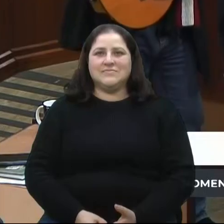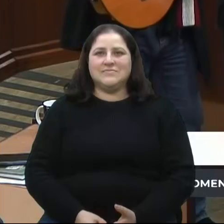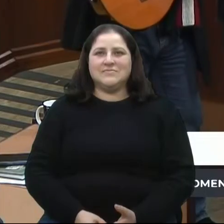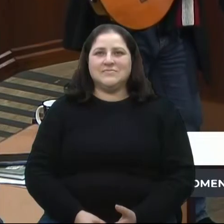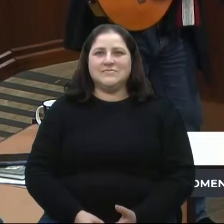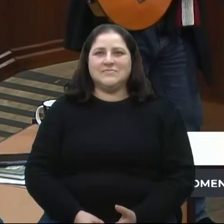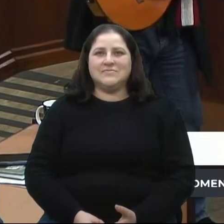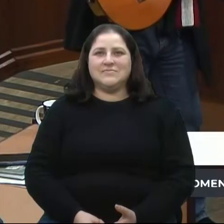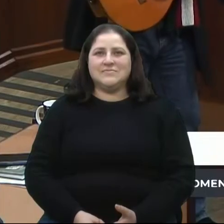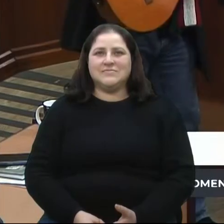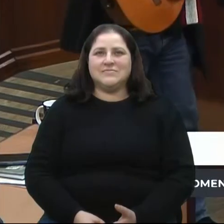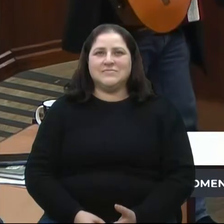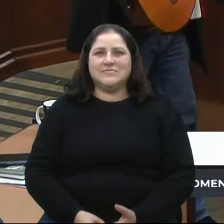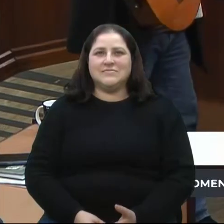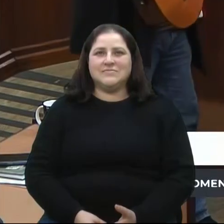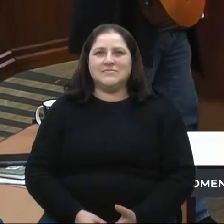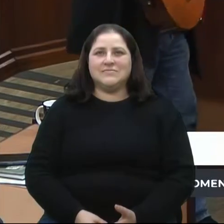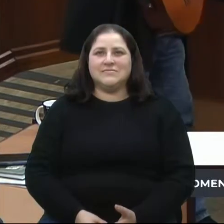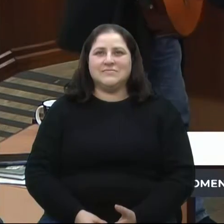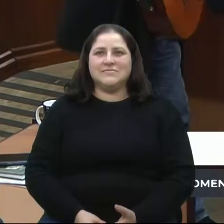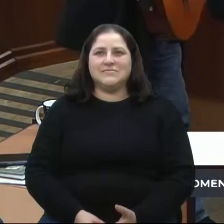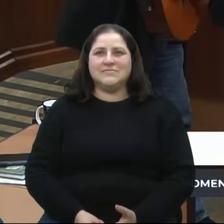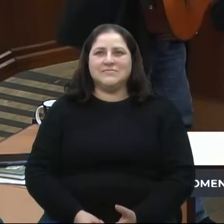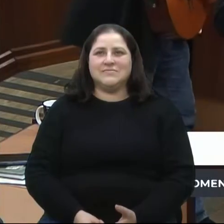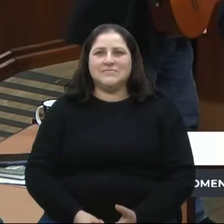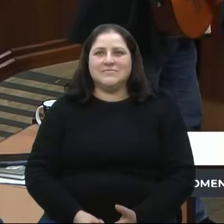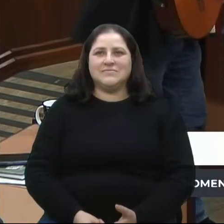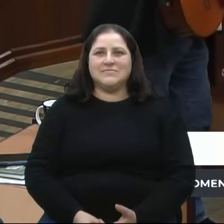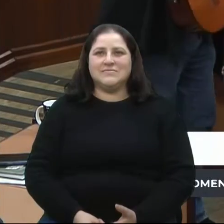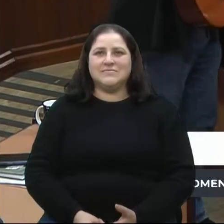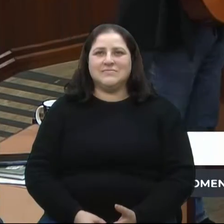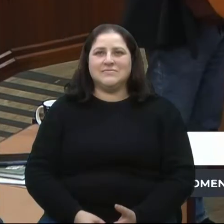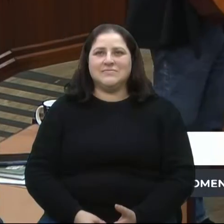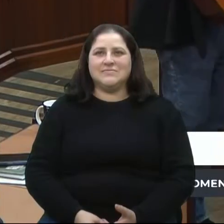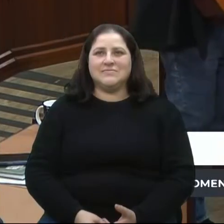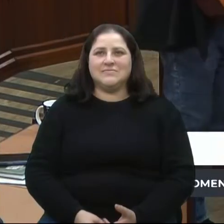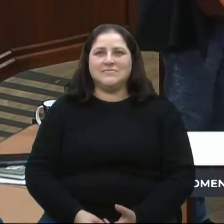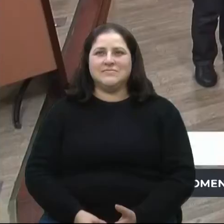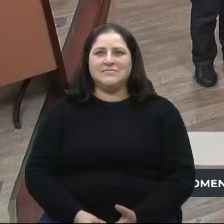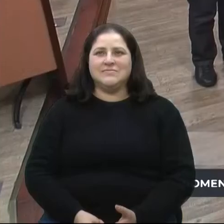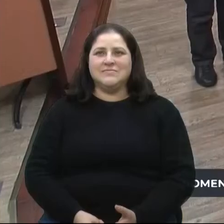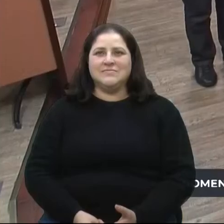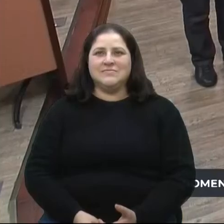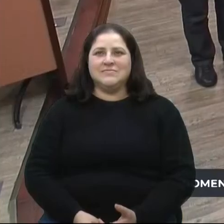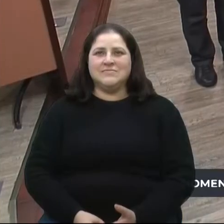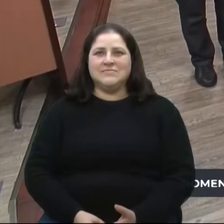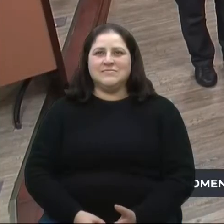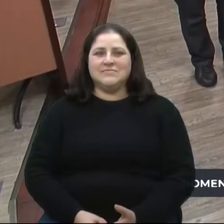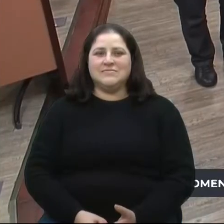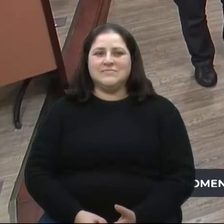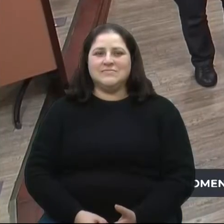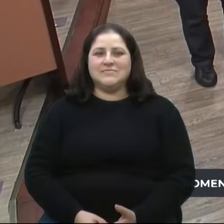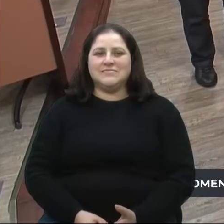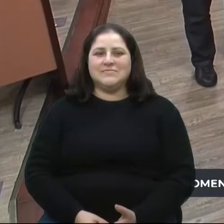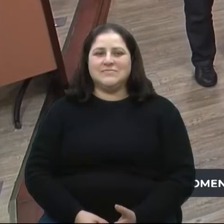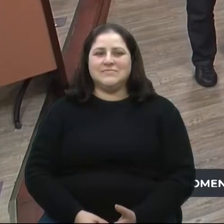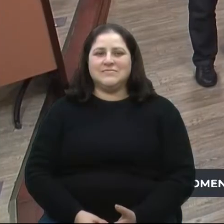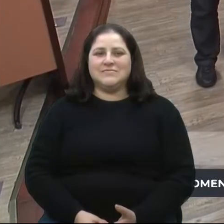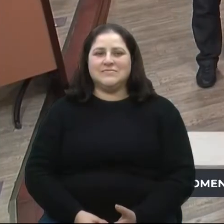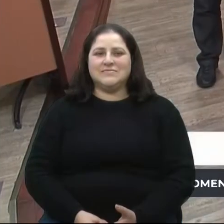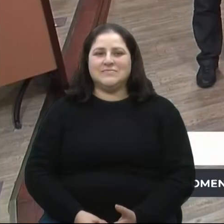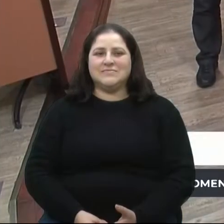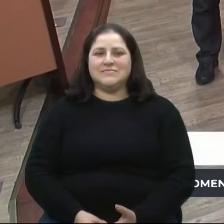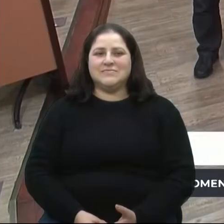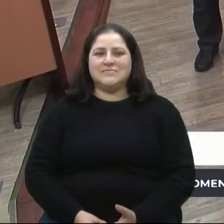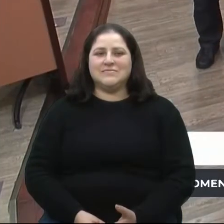quando viene, voglio dare a mio moretto questa sera